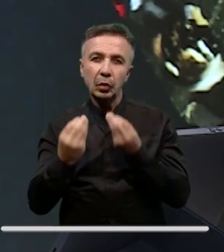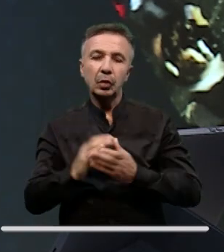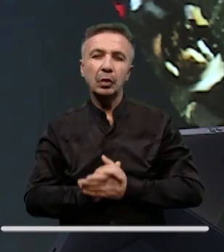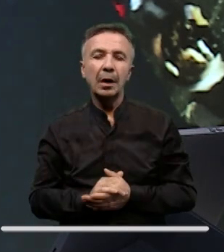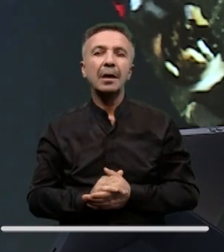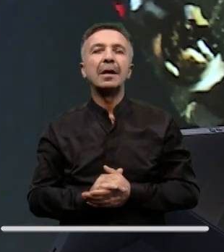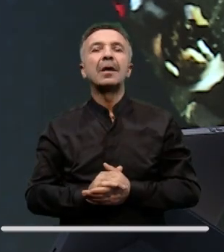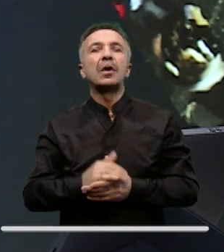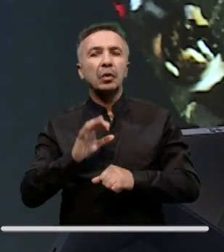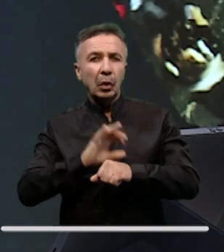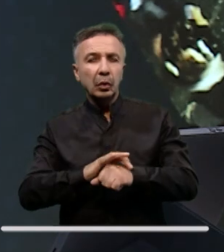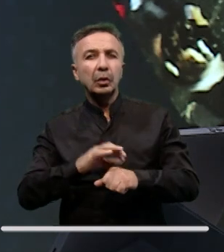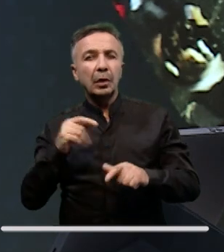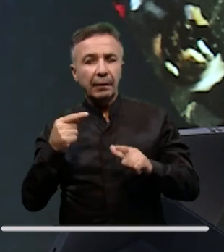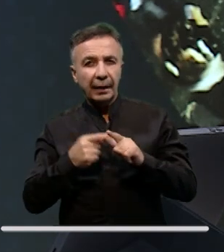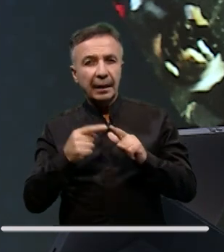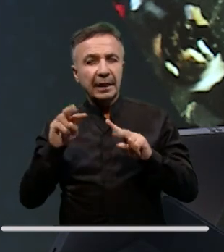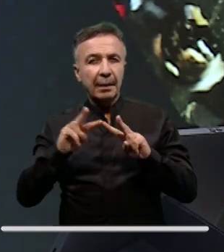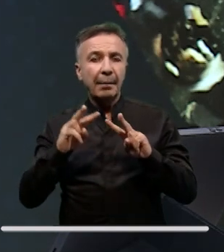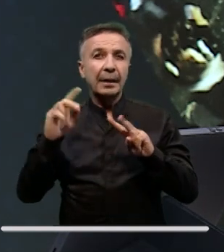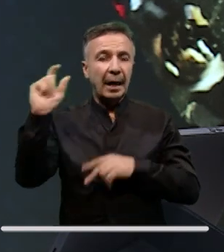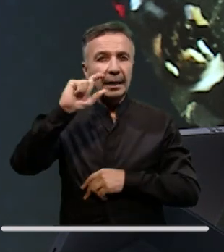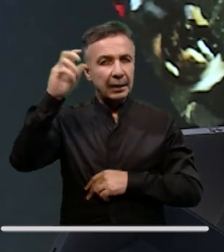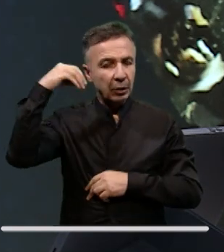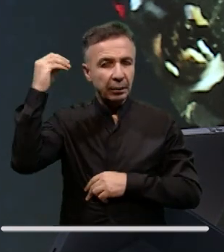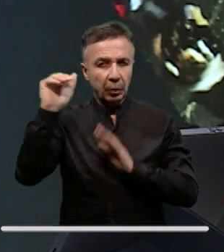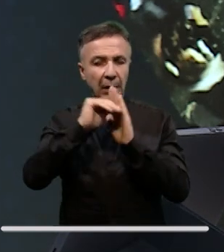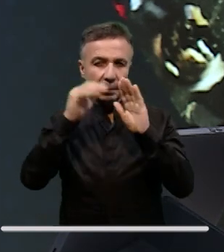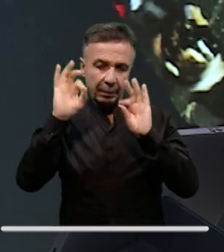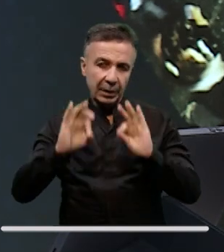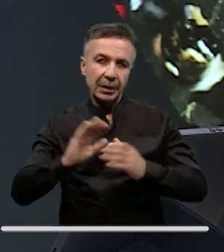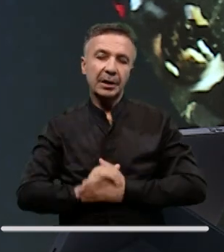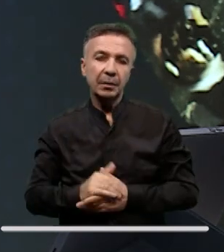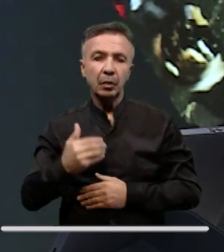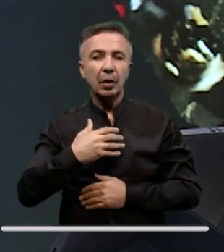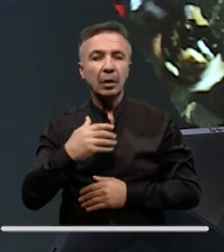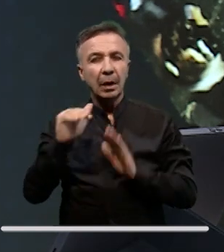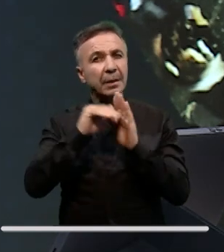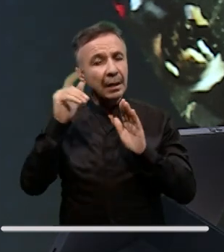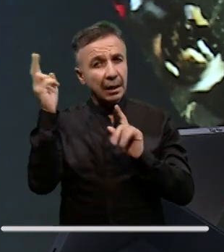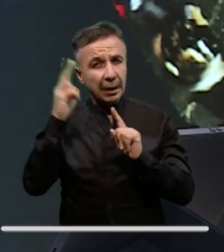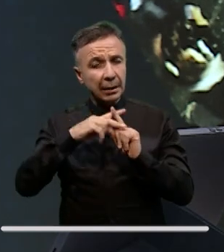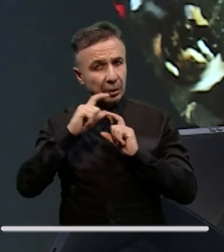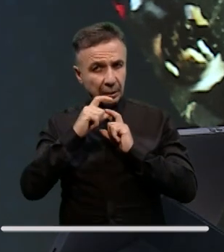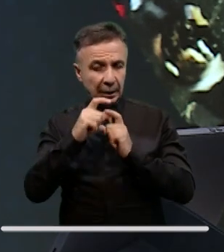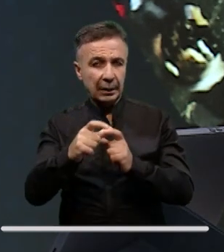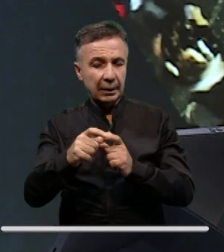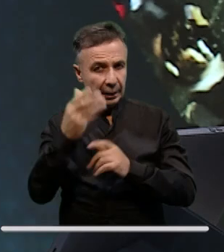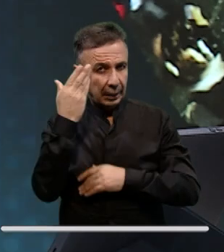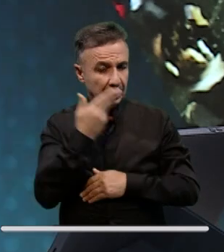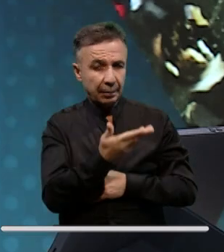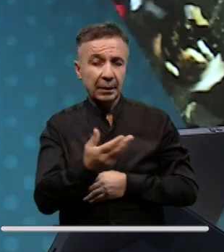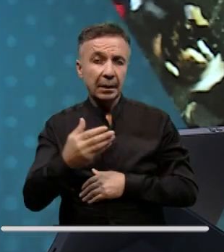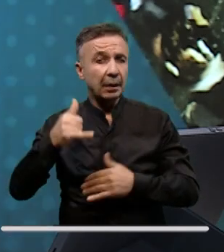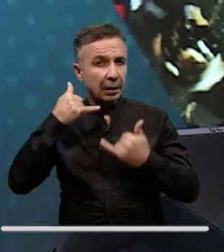doktor Fatih Mehmet Aydın hocamla başlayacağız programa programımıza katılıp sorularını sormak isteyen izleyicilerimiz için telefon numaralarımızı